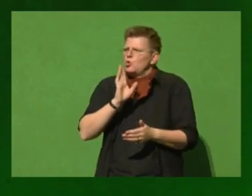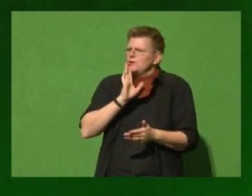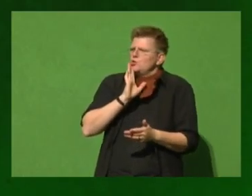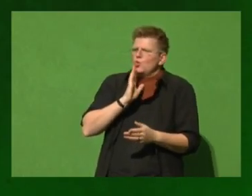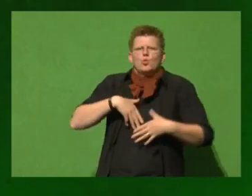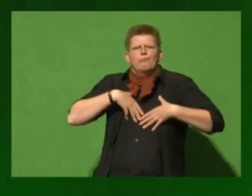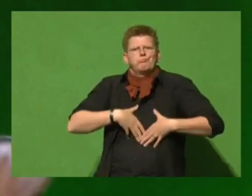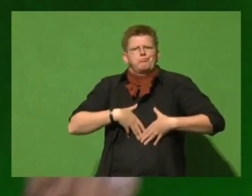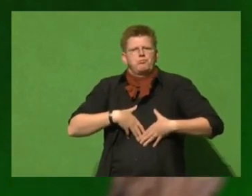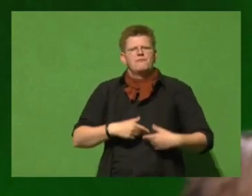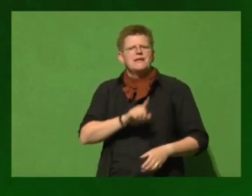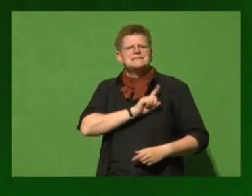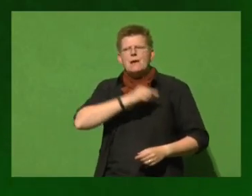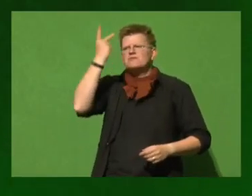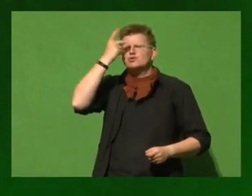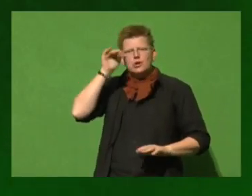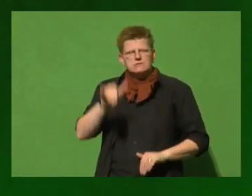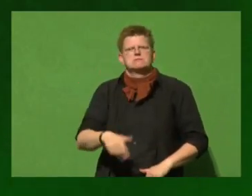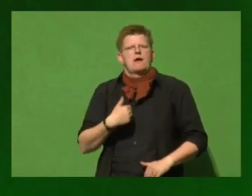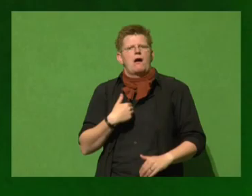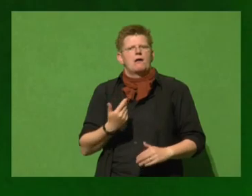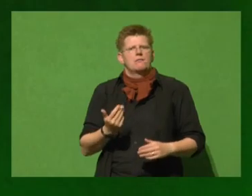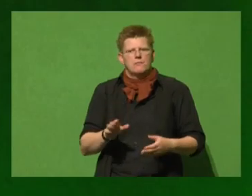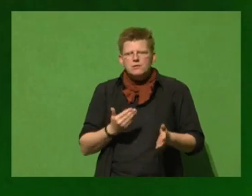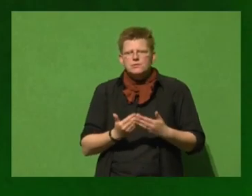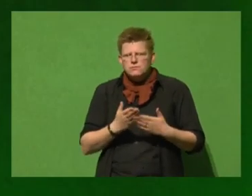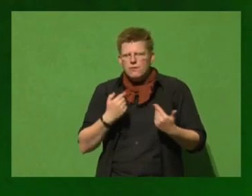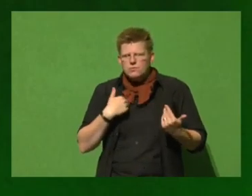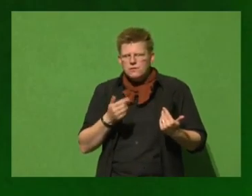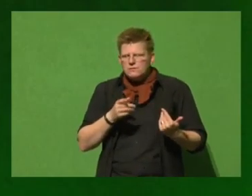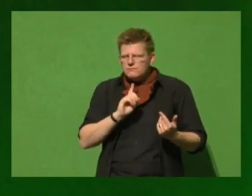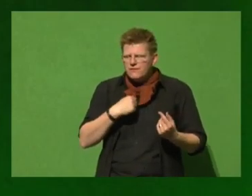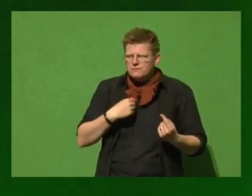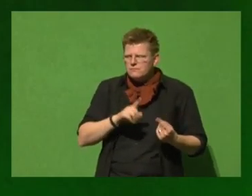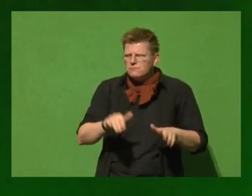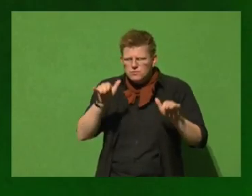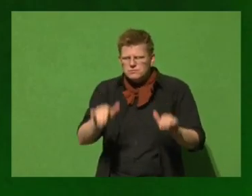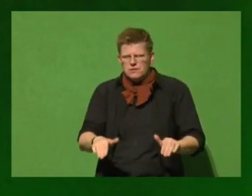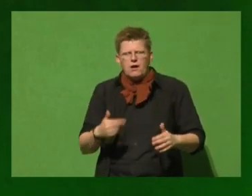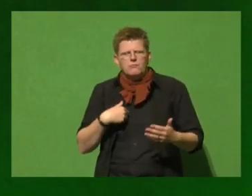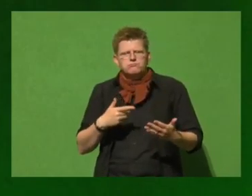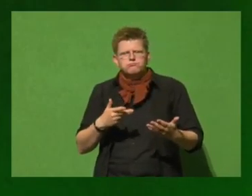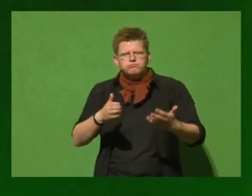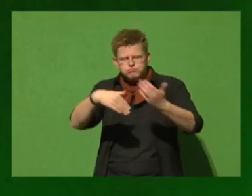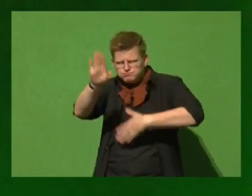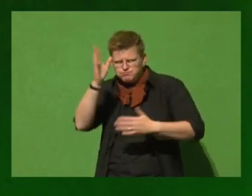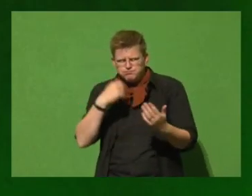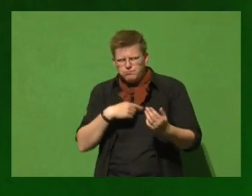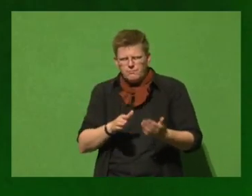sind, die Leute, die wir nicht bei uns haben, irgendwie auch loszuwerden. Damit meine ich nicht, die irgendwie in einem Fundament zu